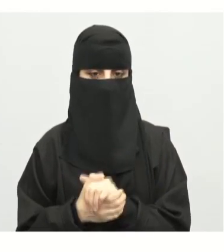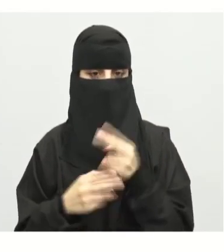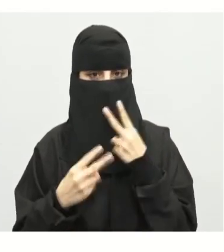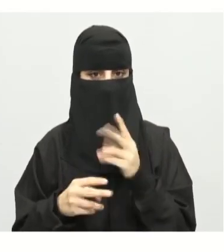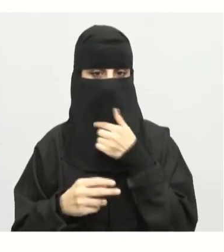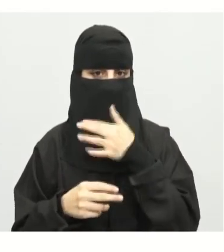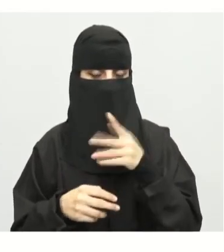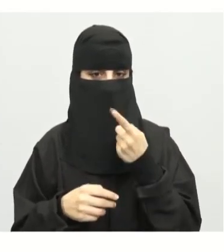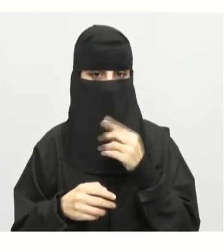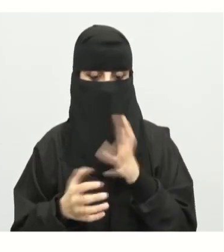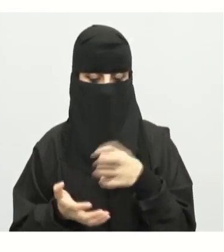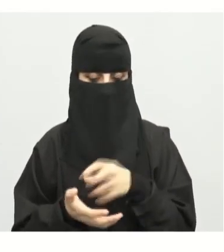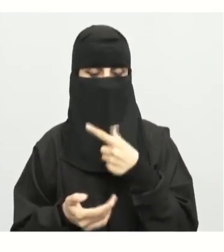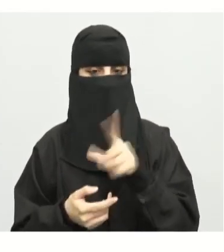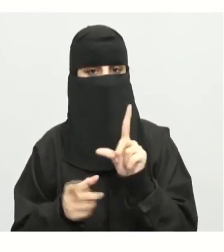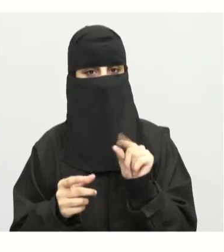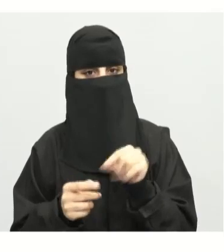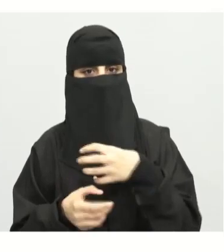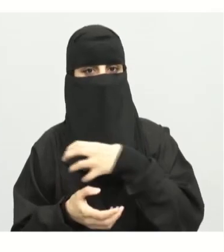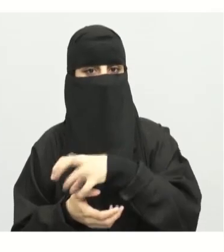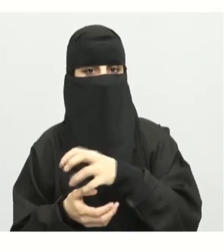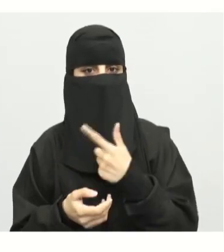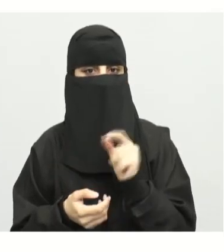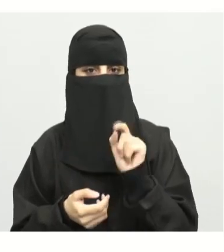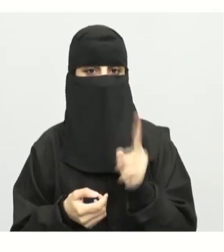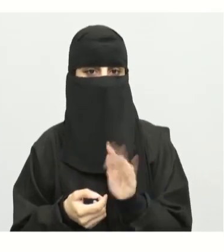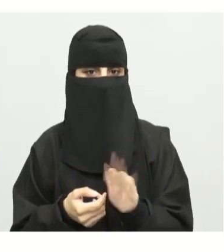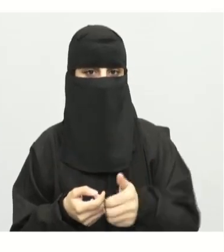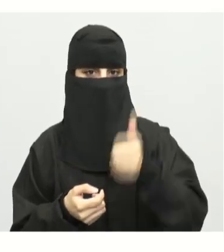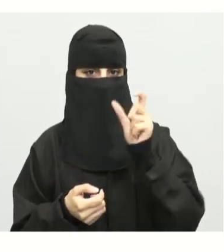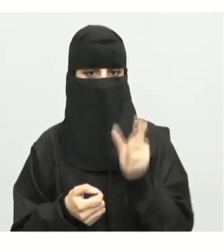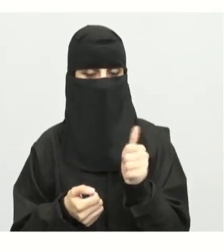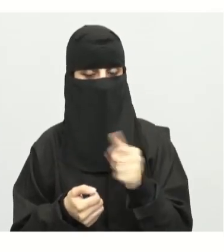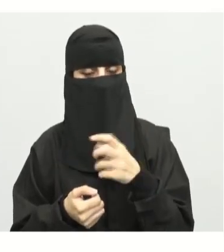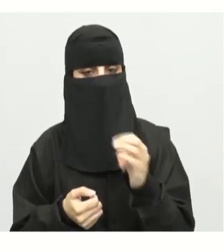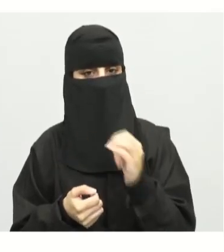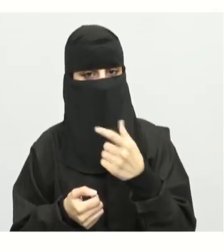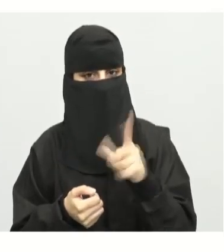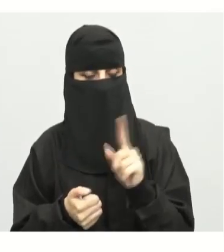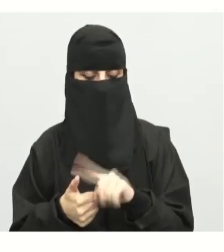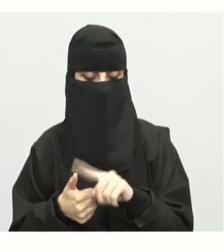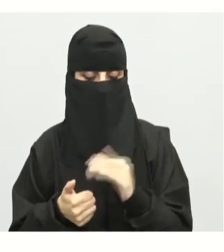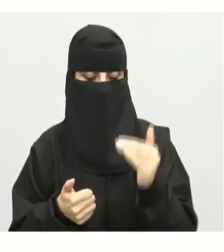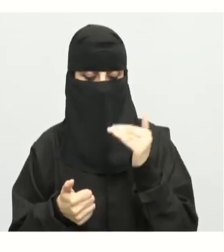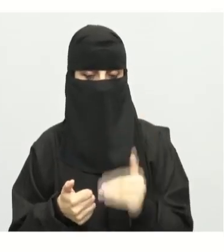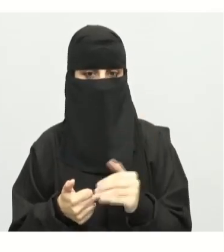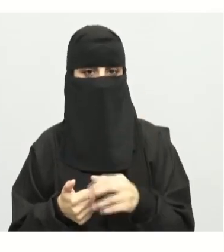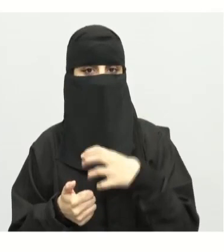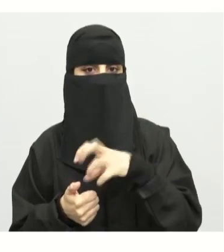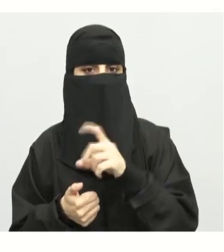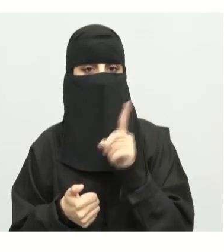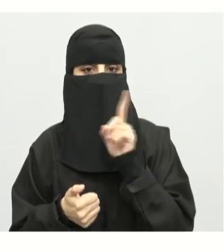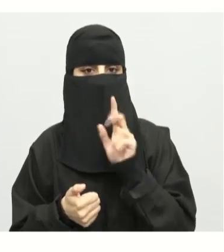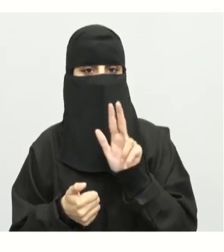في البحر الاحمر ممتاز جزر فرسان احسنتم اجابه صحيحه ايضا جزيره ام